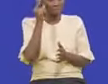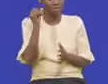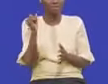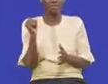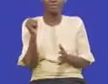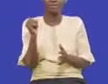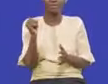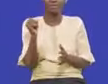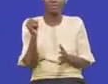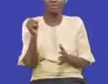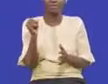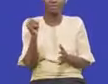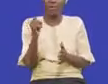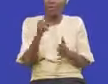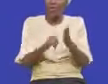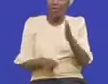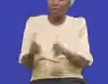Ma mbotovi se goma.